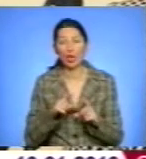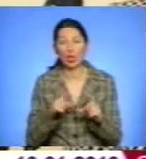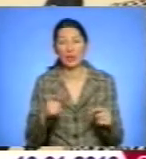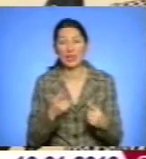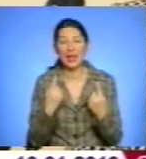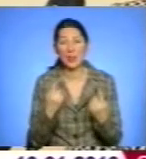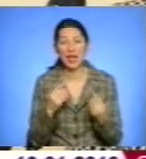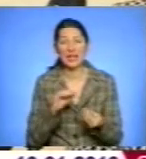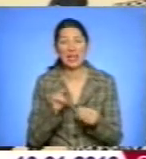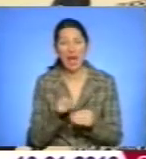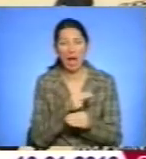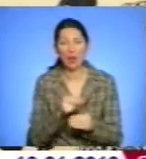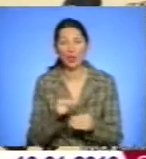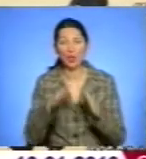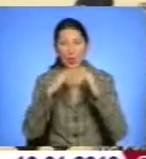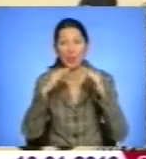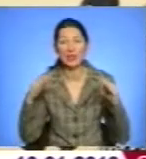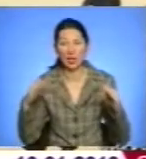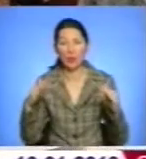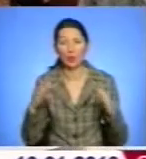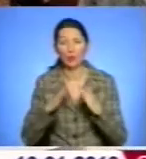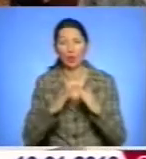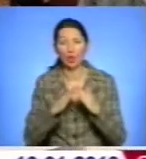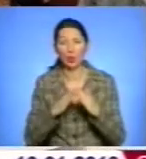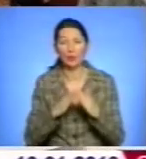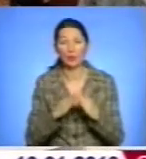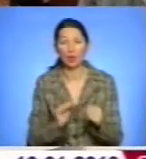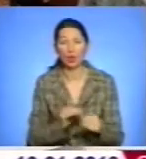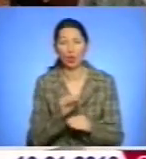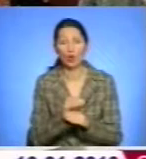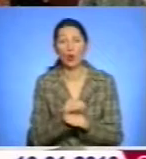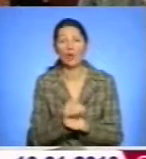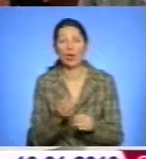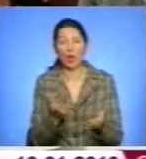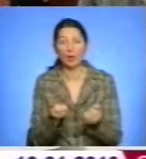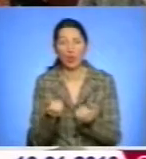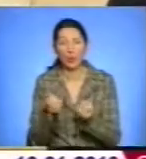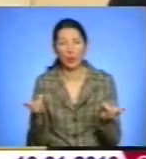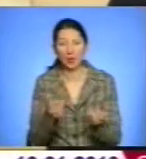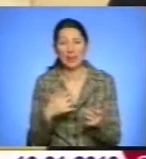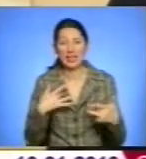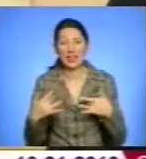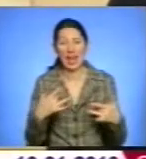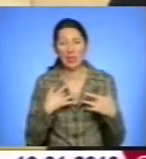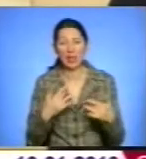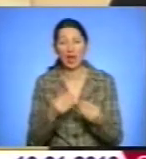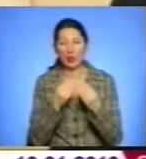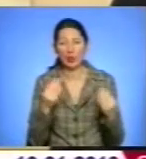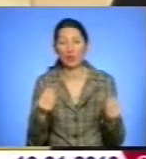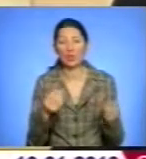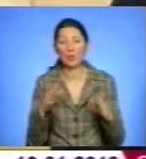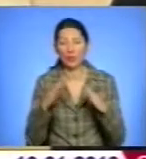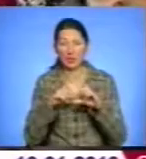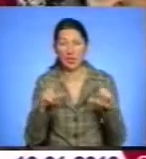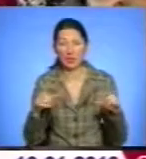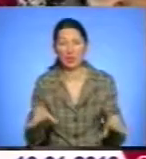ремонт плоскої покрівлі будинку. Додаткові надходження потрібні і театрально-видовищним закладам. Спільна